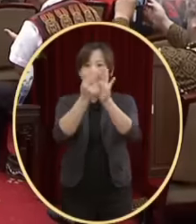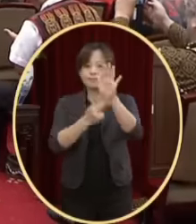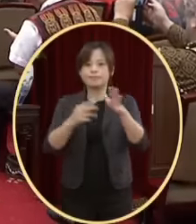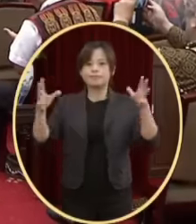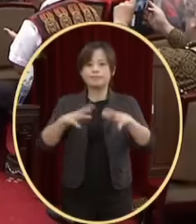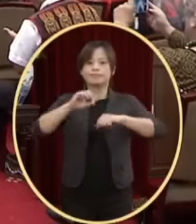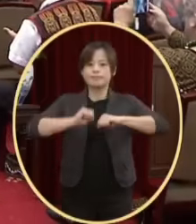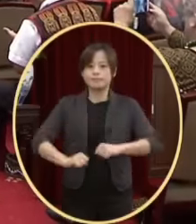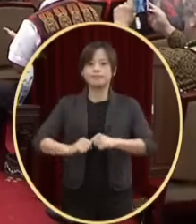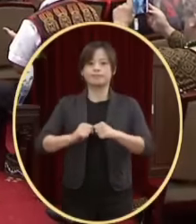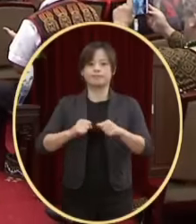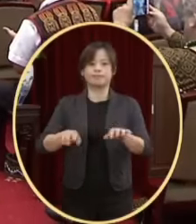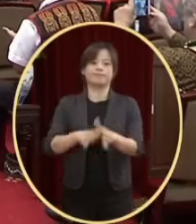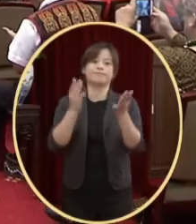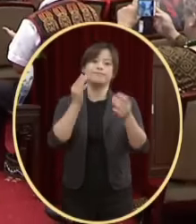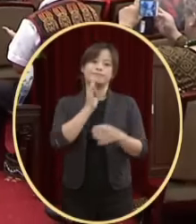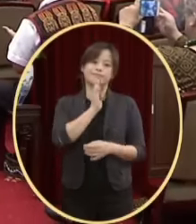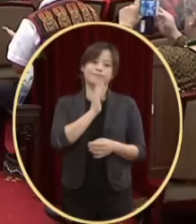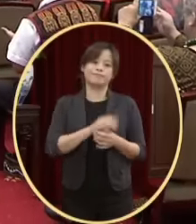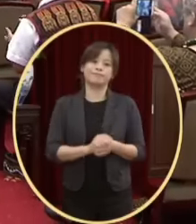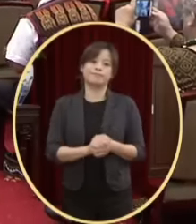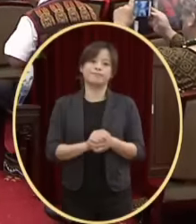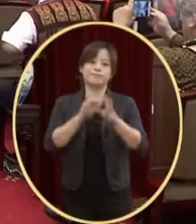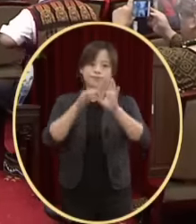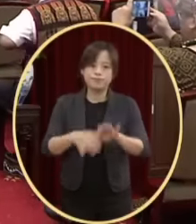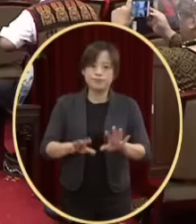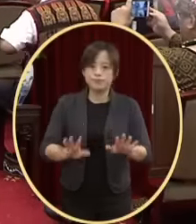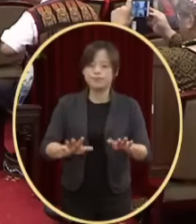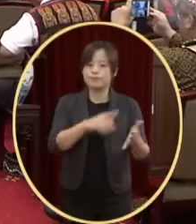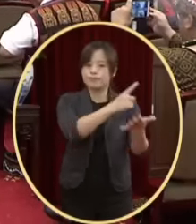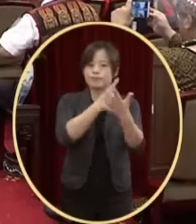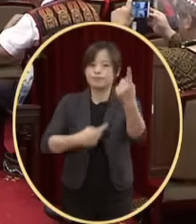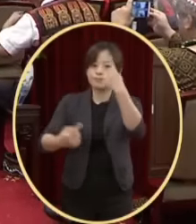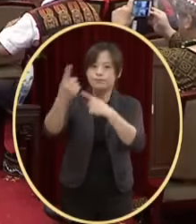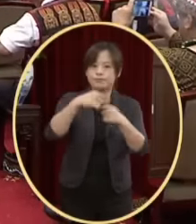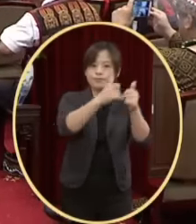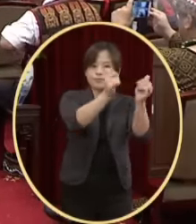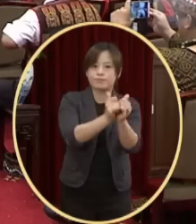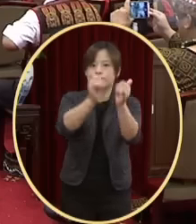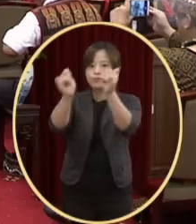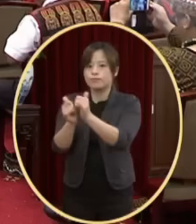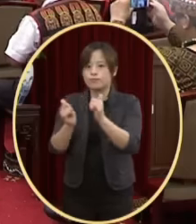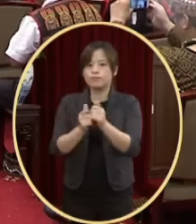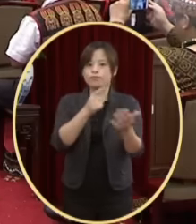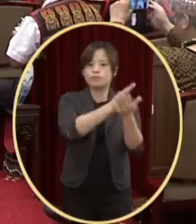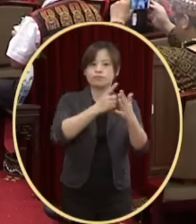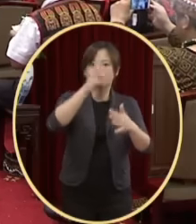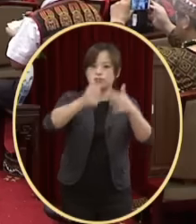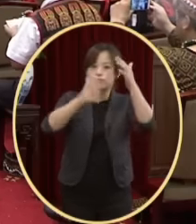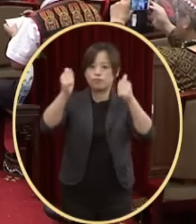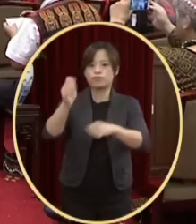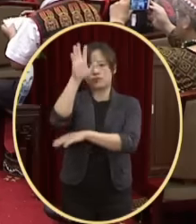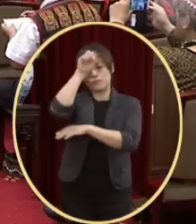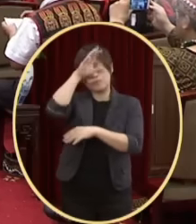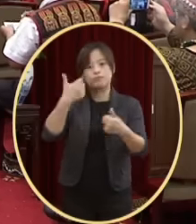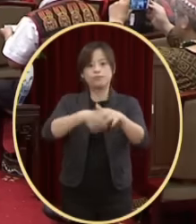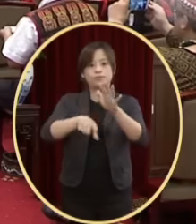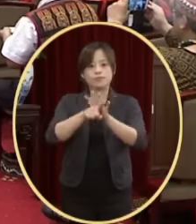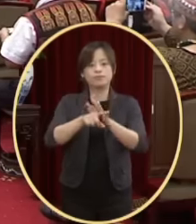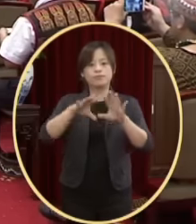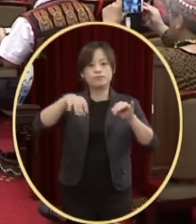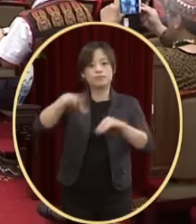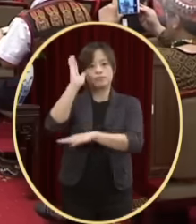共生的第一步。因此，今天各位参与的族人、各位长官、各政党的代表、